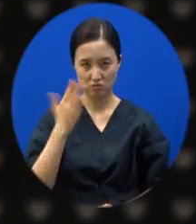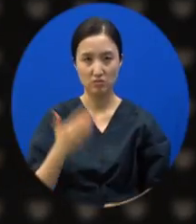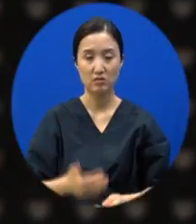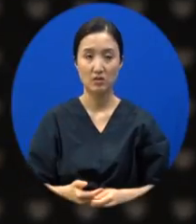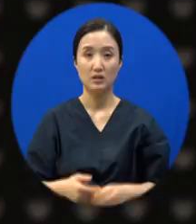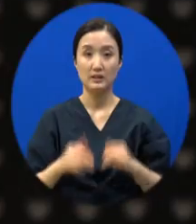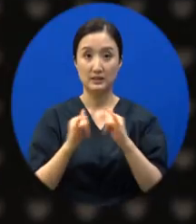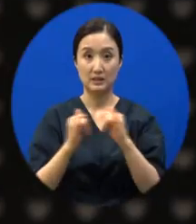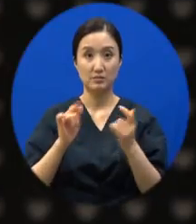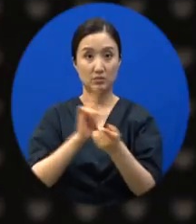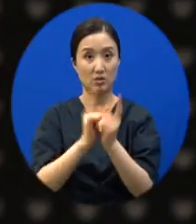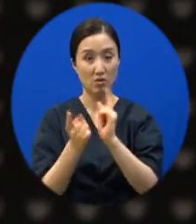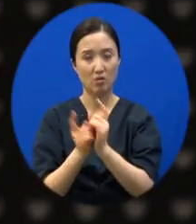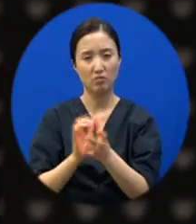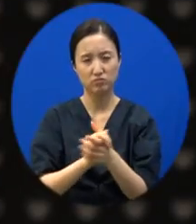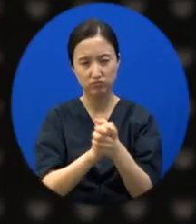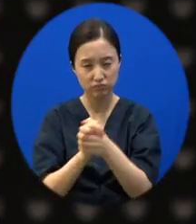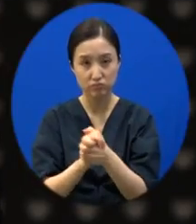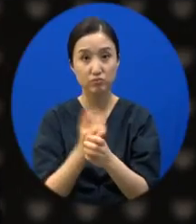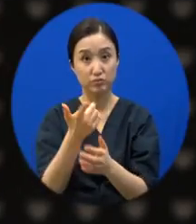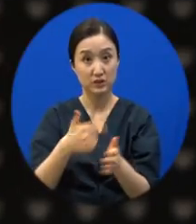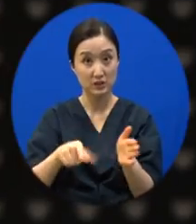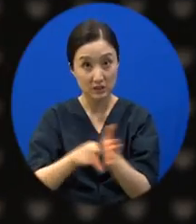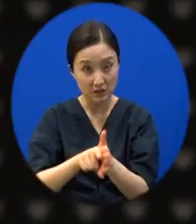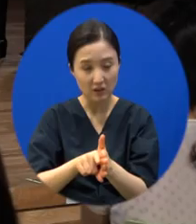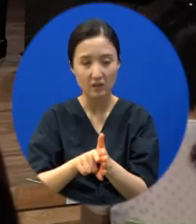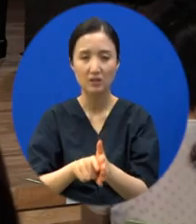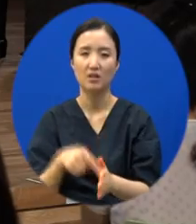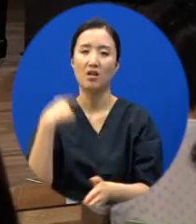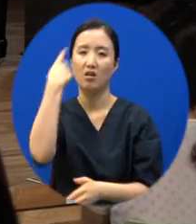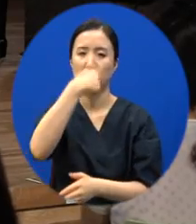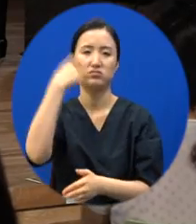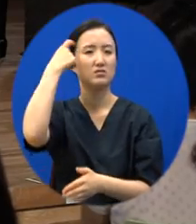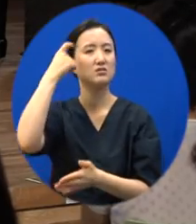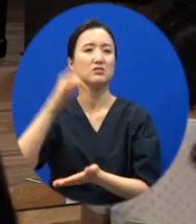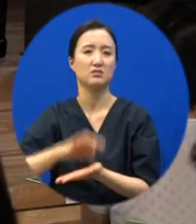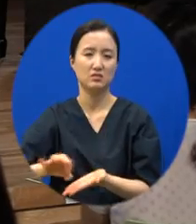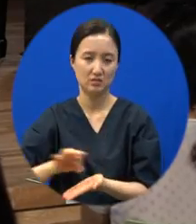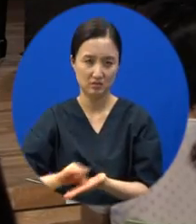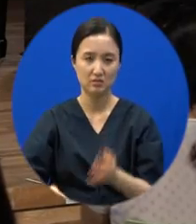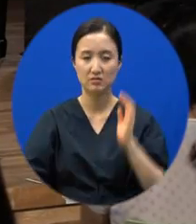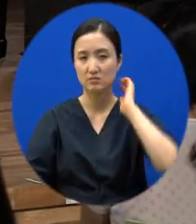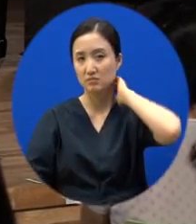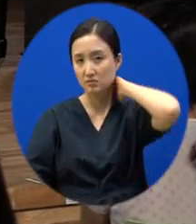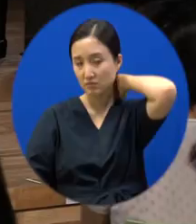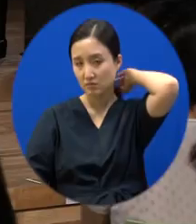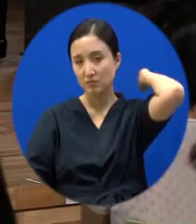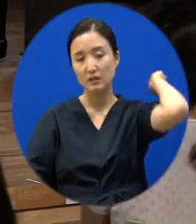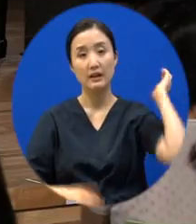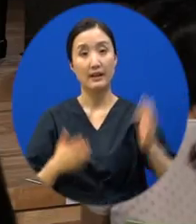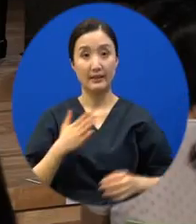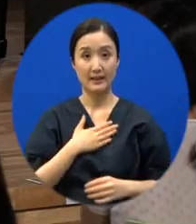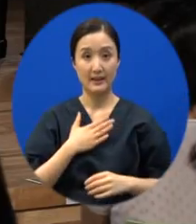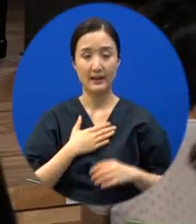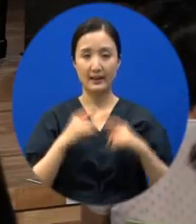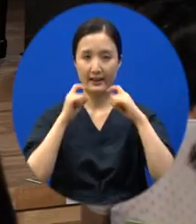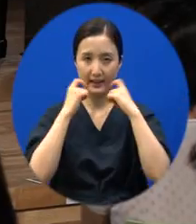우리가 외모관리를 하고 있다는 거죠. 자, 그러면 내가 스스로 나를 잘